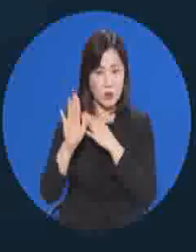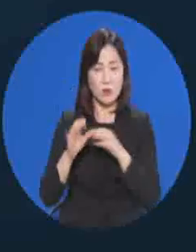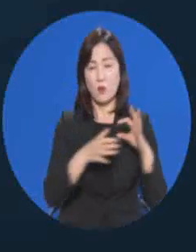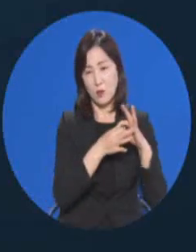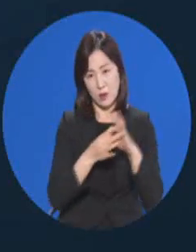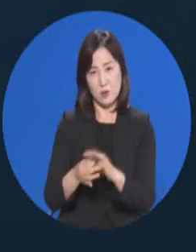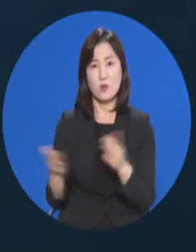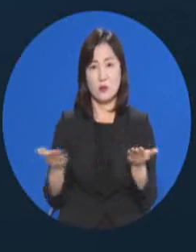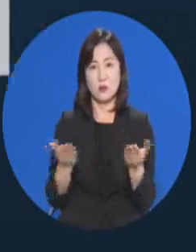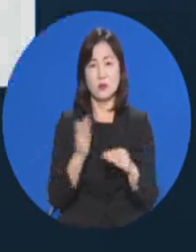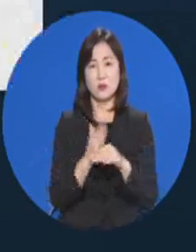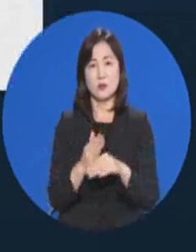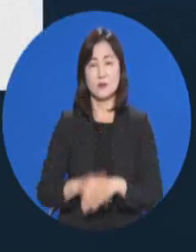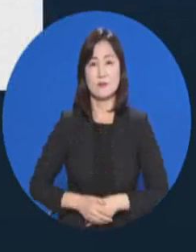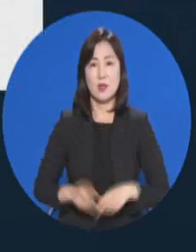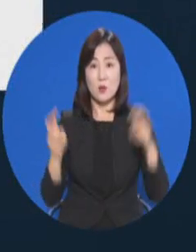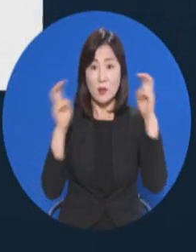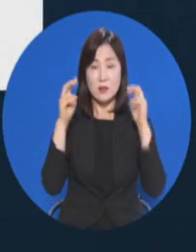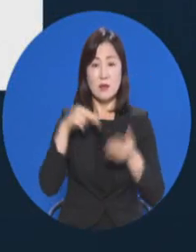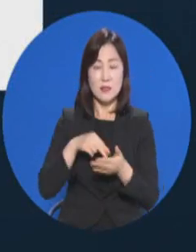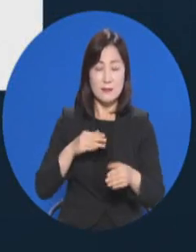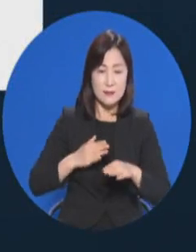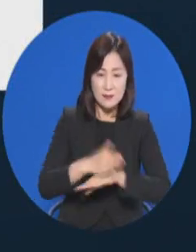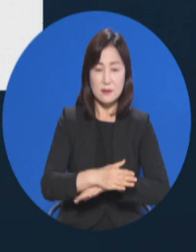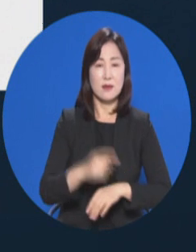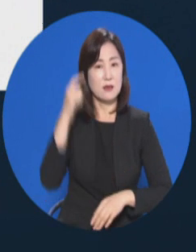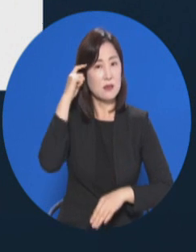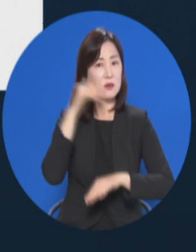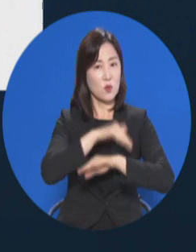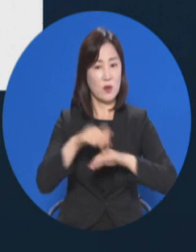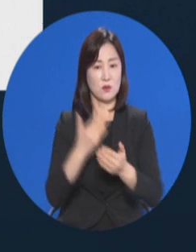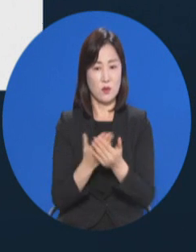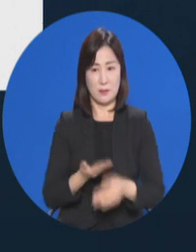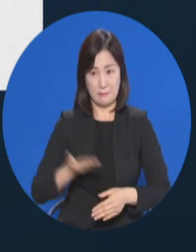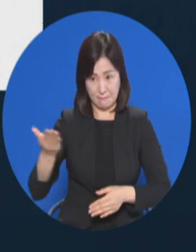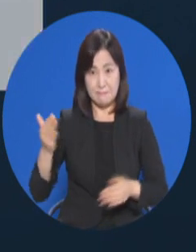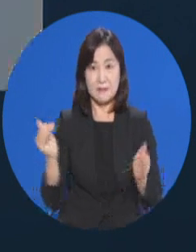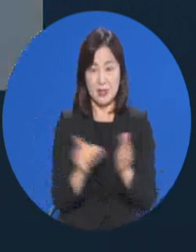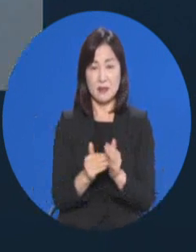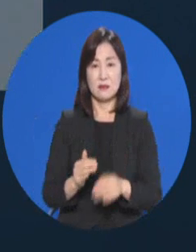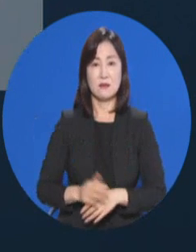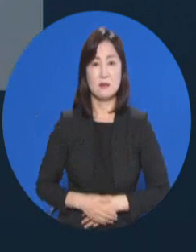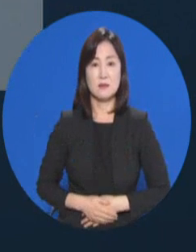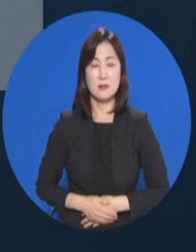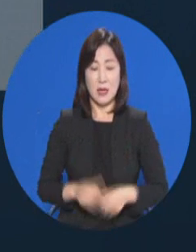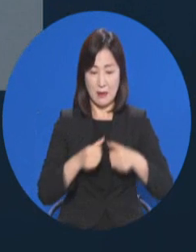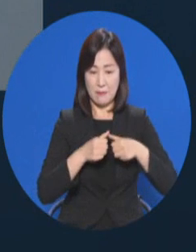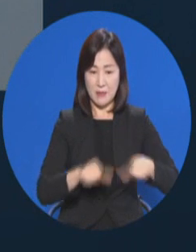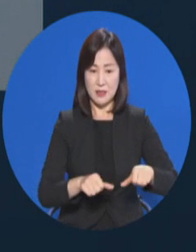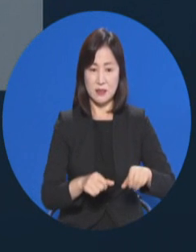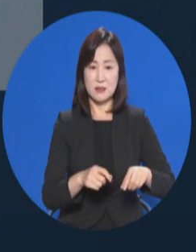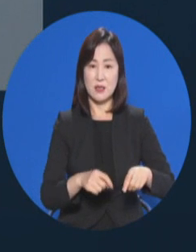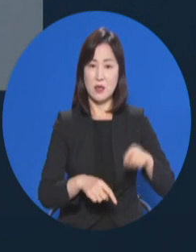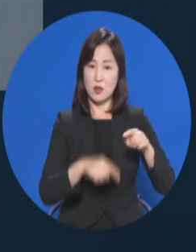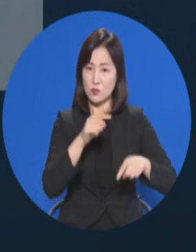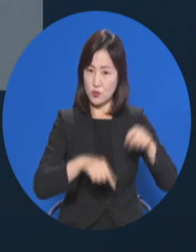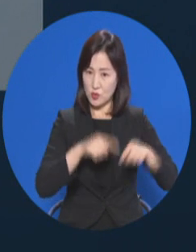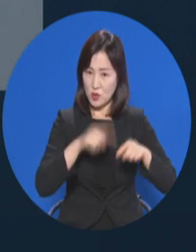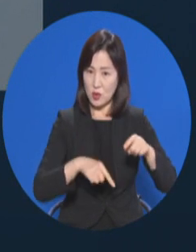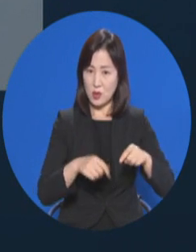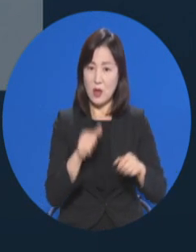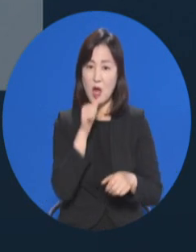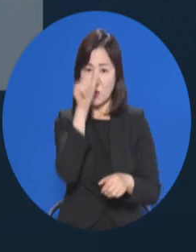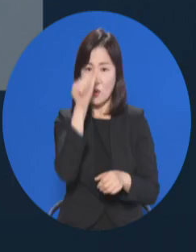이어졌습니다 업체측은 뒤늦게 작업 계획서를 시당국에 제출했는데 파손된 데크와 철골 등을 모두